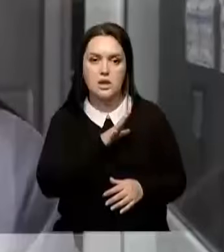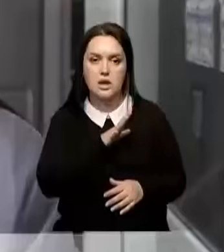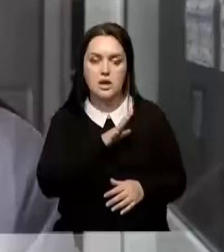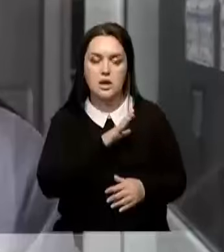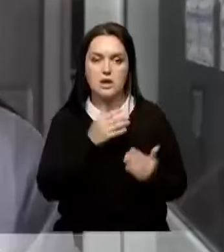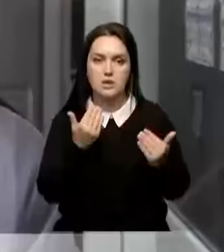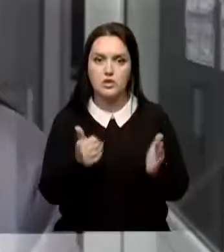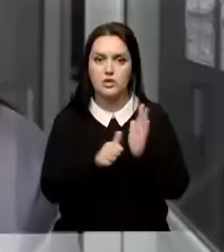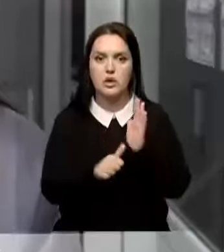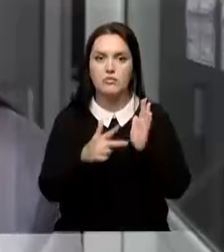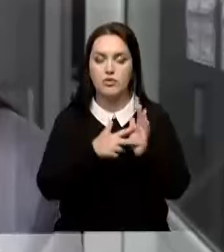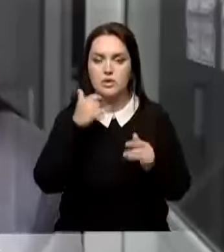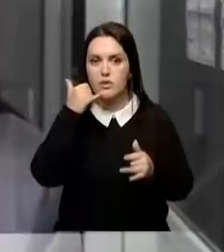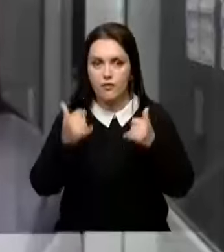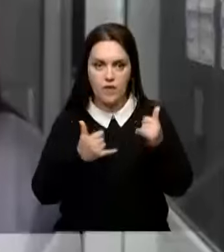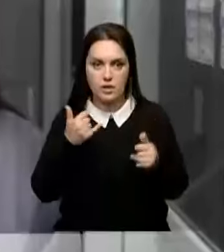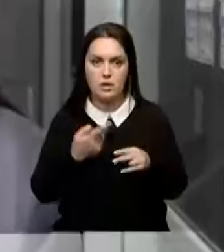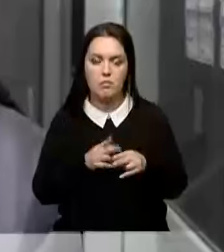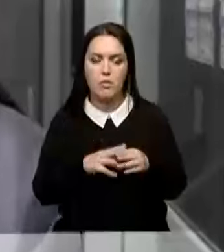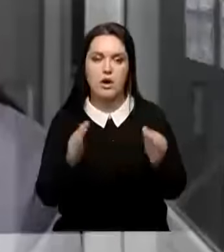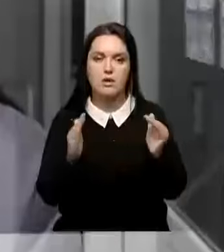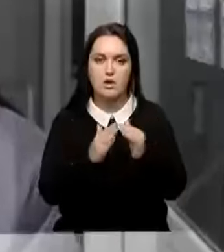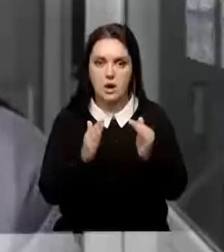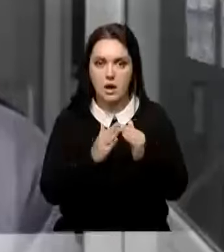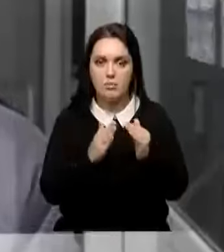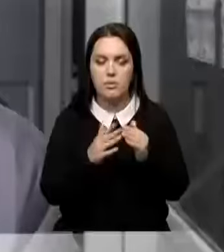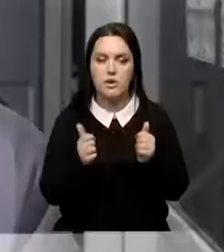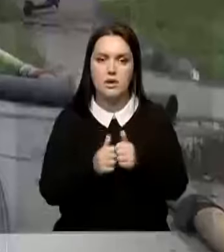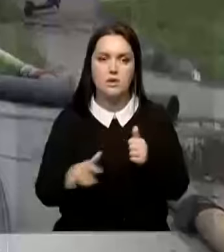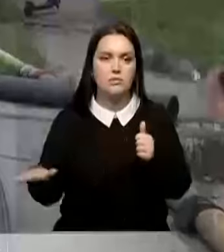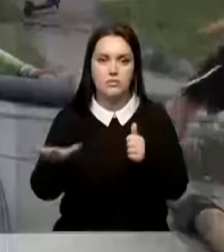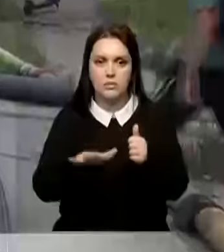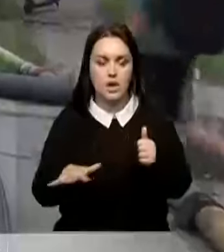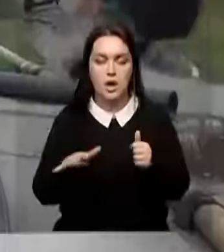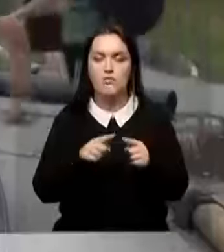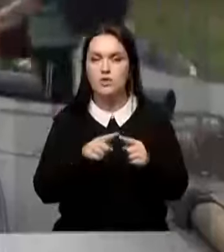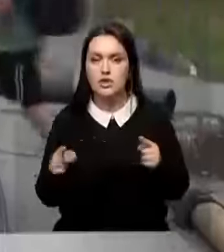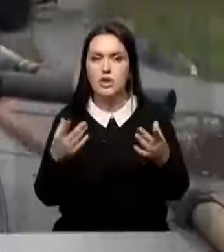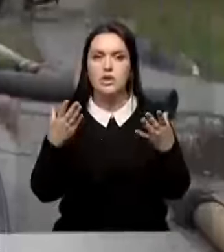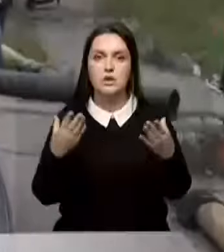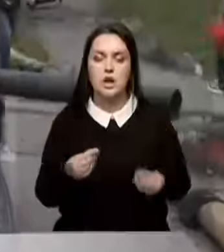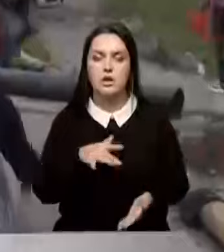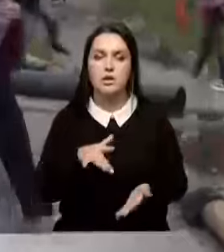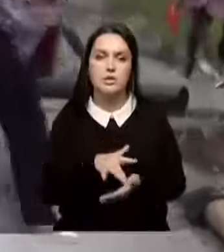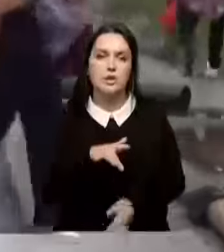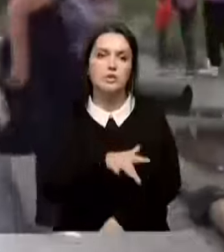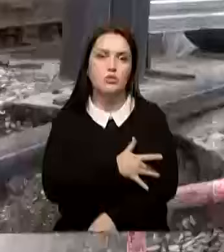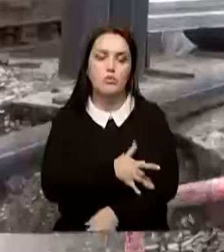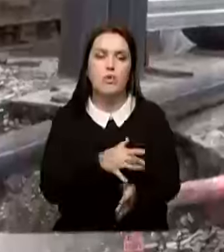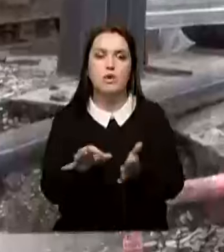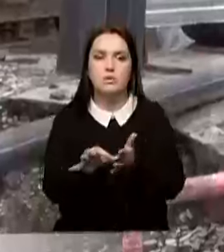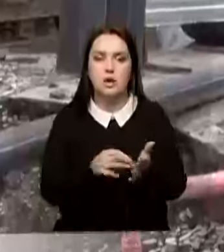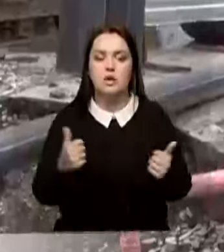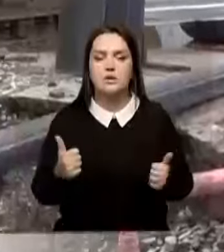сегодня по 68 звонков. Это в домах и придомовая территория. В течение дня городские службы работают оперативно и